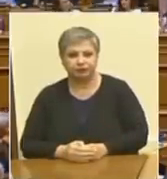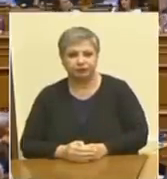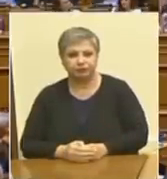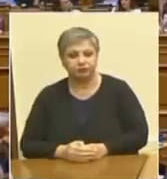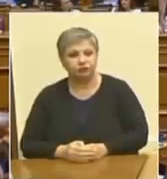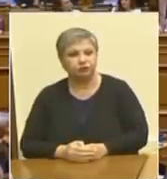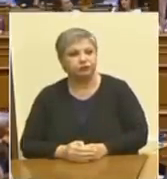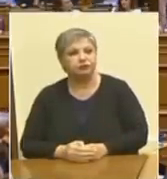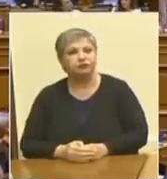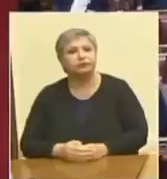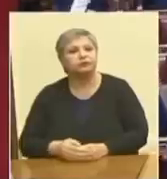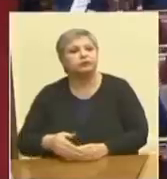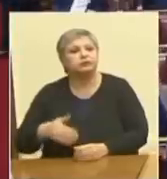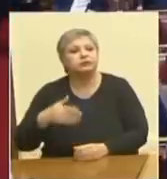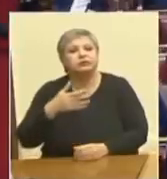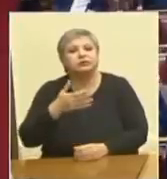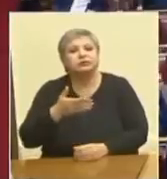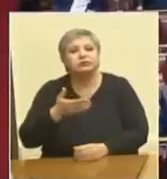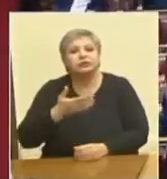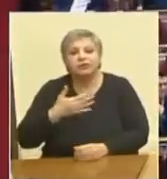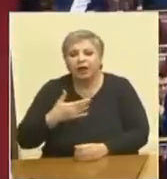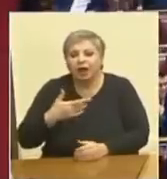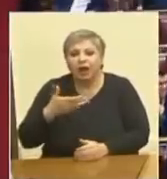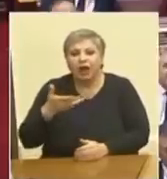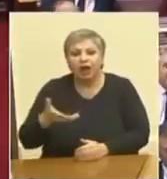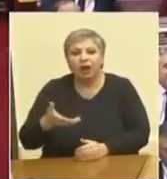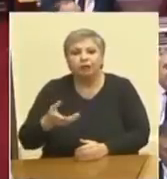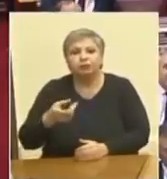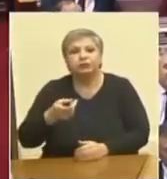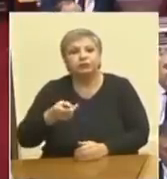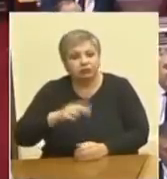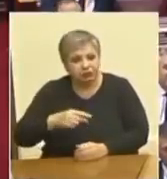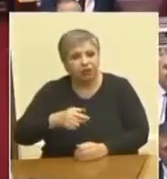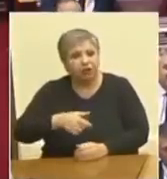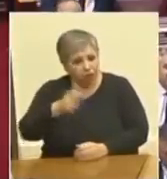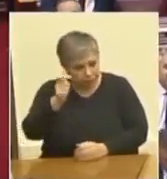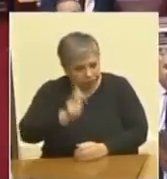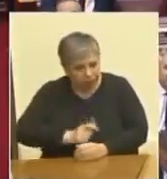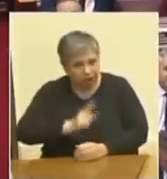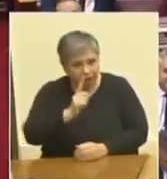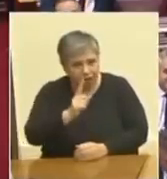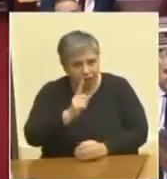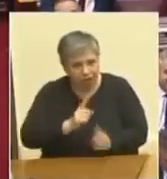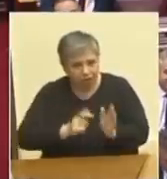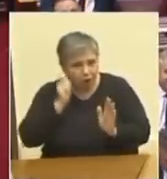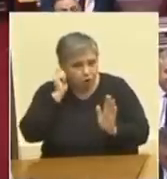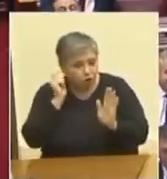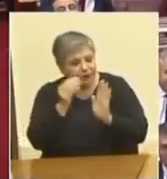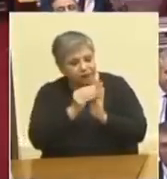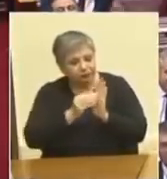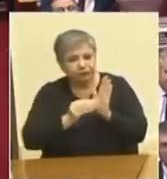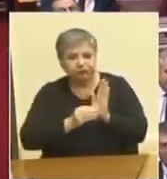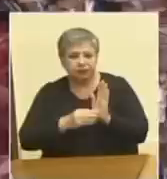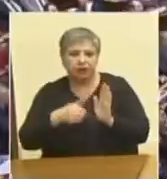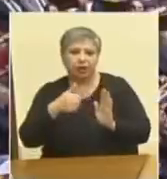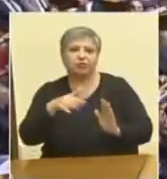Εσείς θέλετε να μάθετε, αλλά μπορείτε να έχετε και απαντήσεις. Από ένα προς ένα, το αντιλαμβάνεστε. Δεν είναι σωστό.